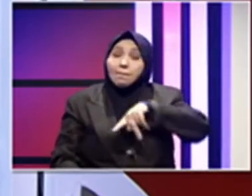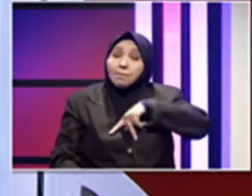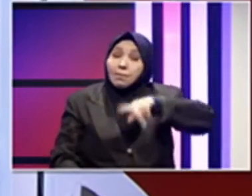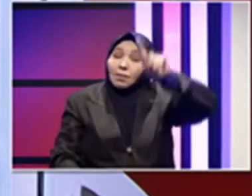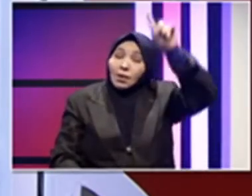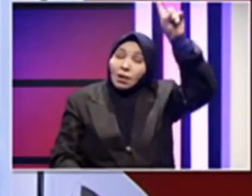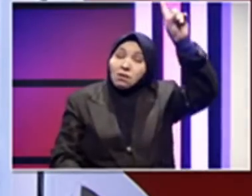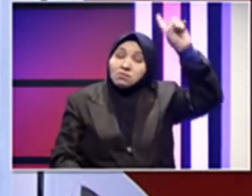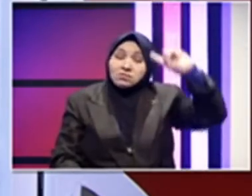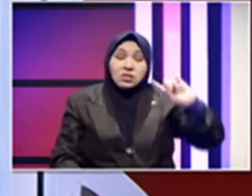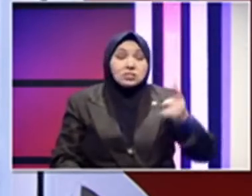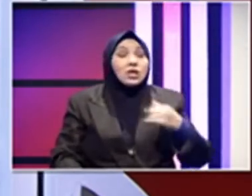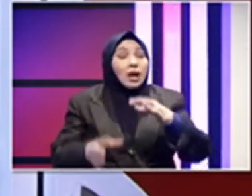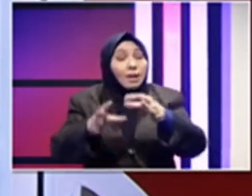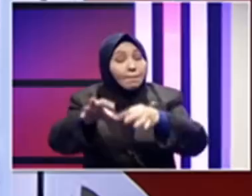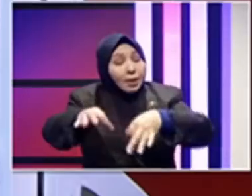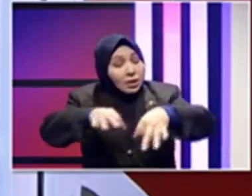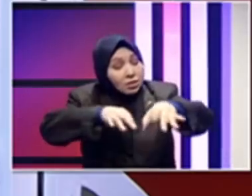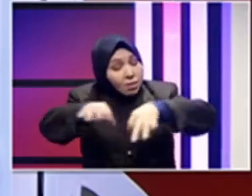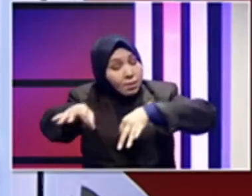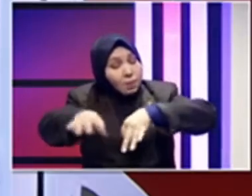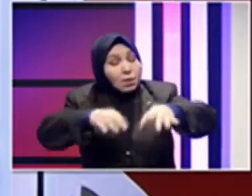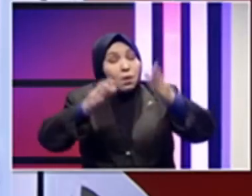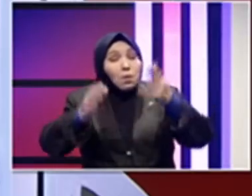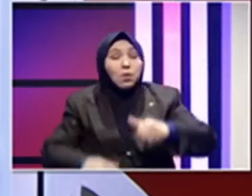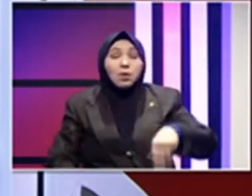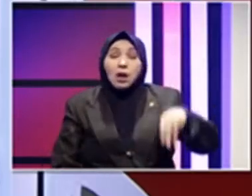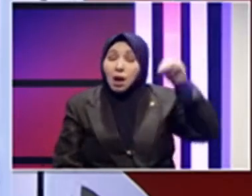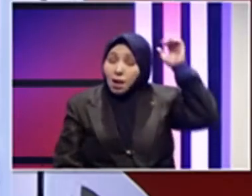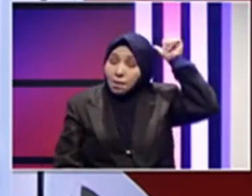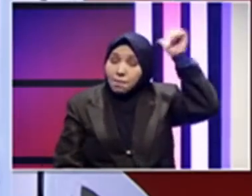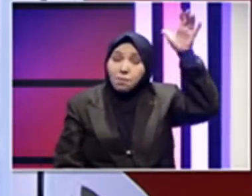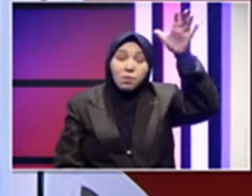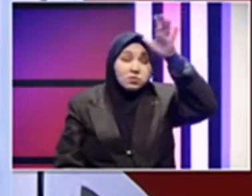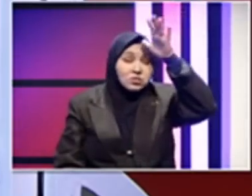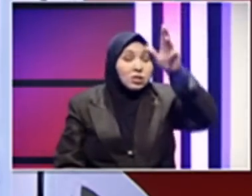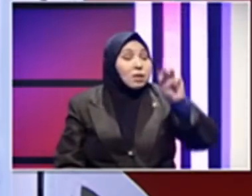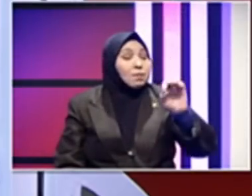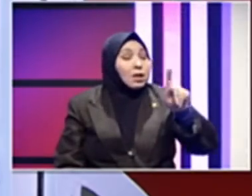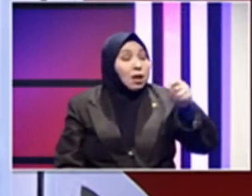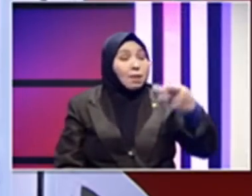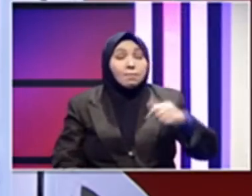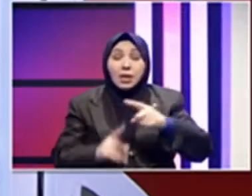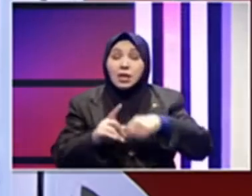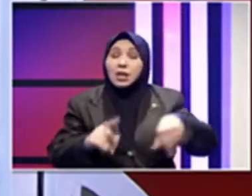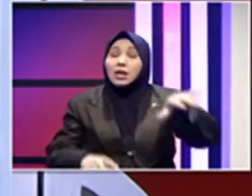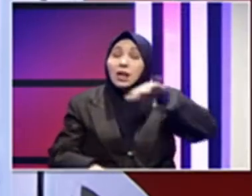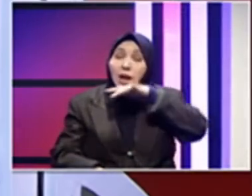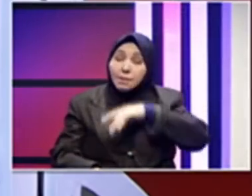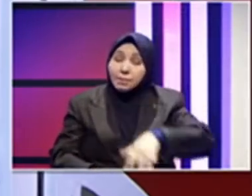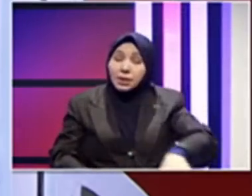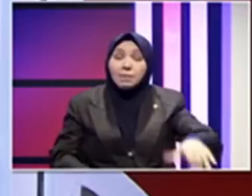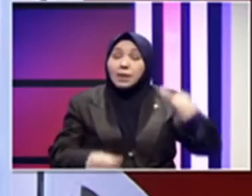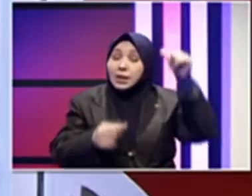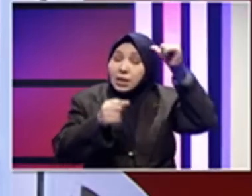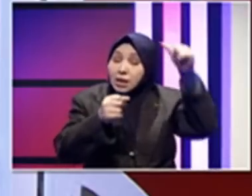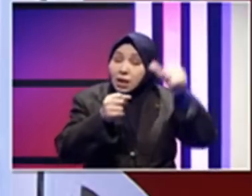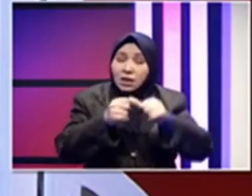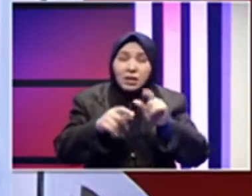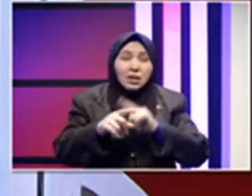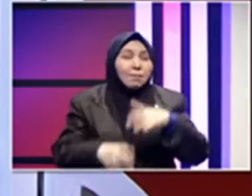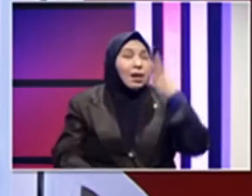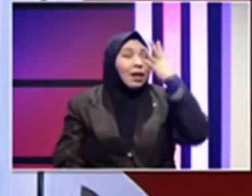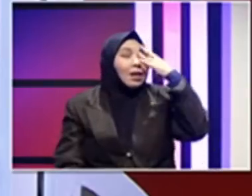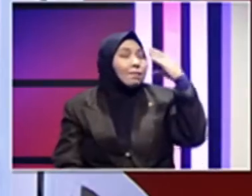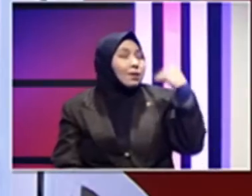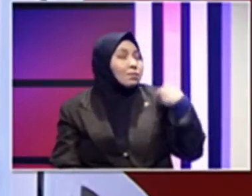Taala. Ini nak menceritakan tentang orang-orang musyrik di Mekah, bahawa bila Nabi mengingatkan tetapi mereka tidak mahu mengambil